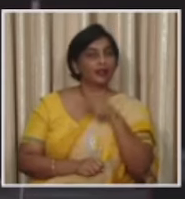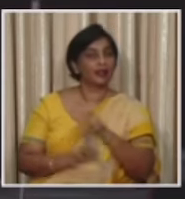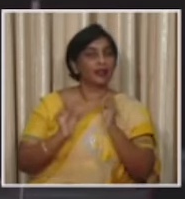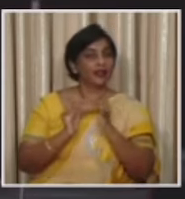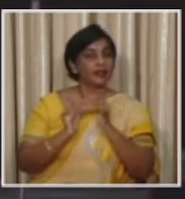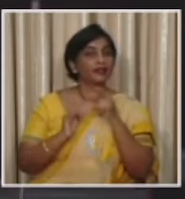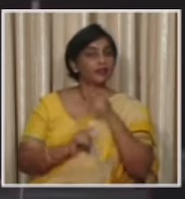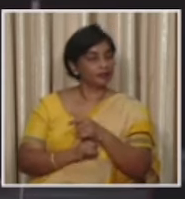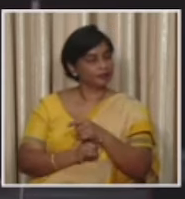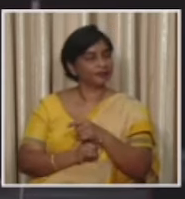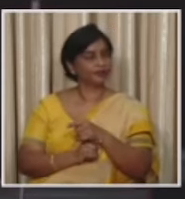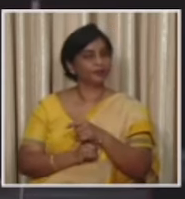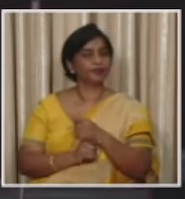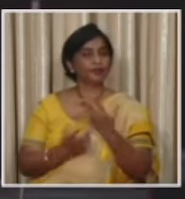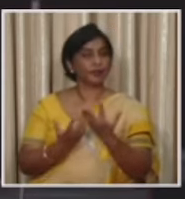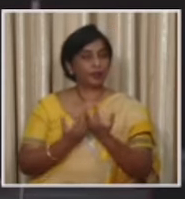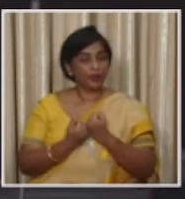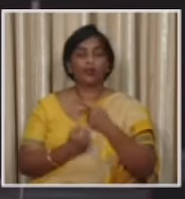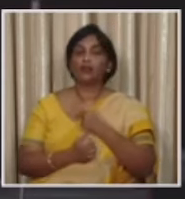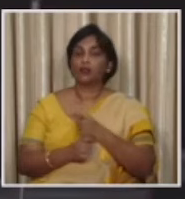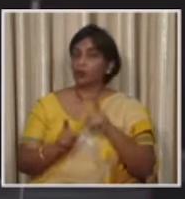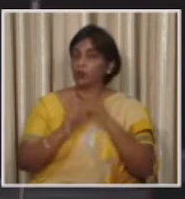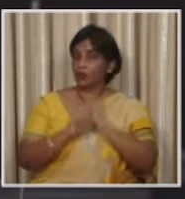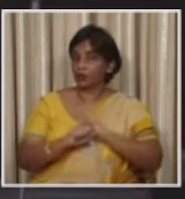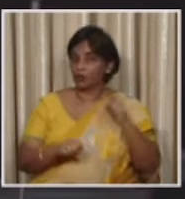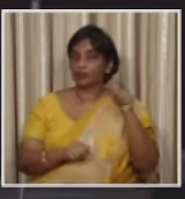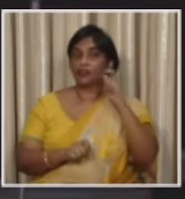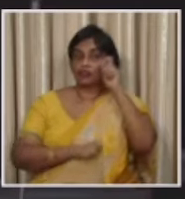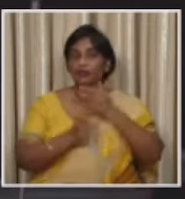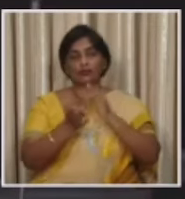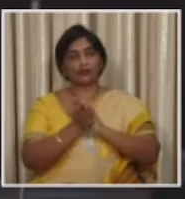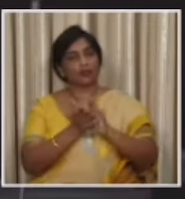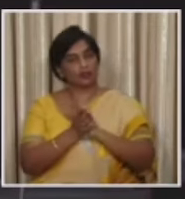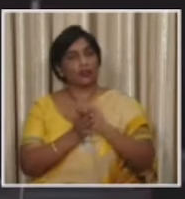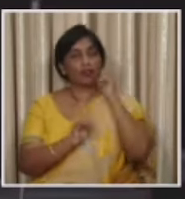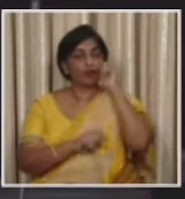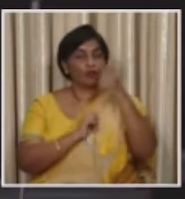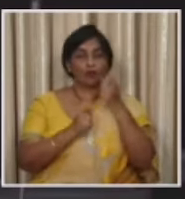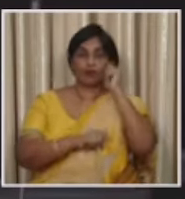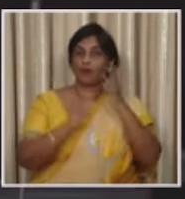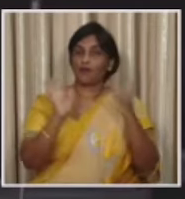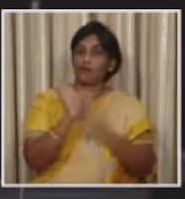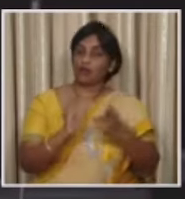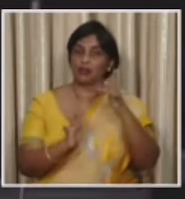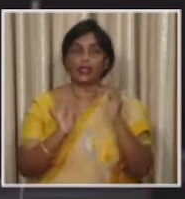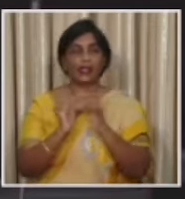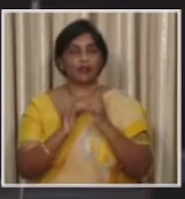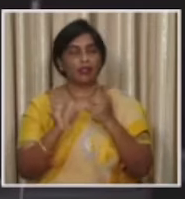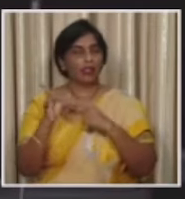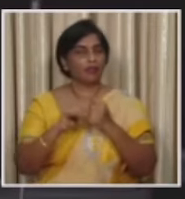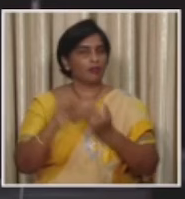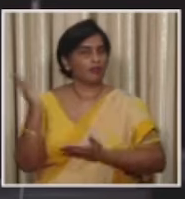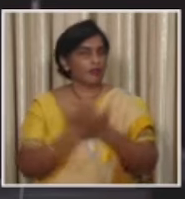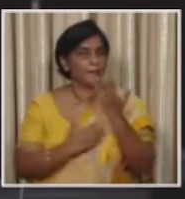ඉන්ටර්නෙට් කනෙක්ටිවිටි එක අවශ්‍ය පරිදි නැති තැන්වල ජනතාවට ඔන්ලයින් තමන්ගේ ඉල්ලුම් පත්‍රය ඉදිරිපත්